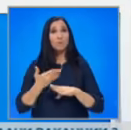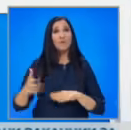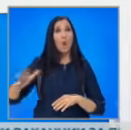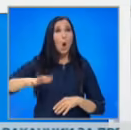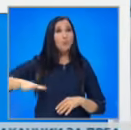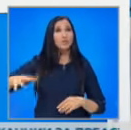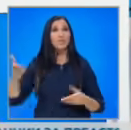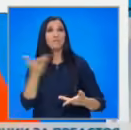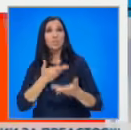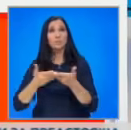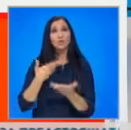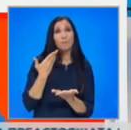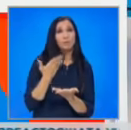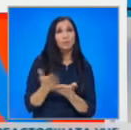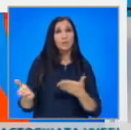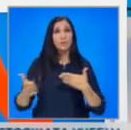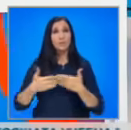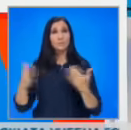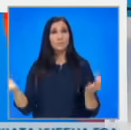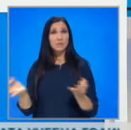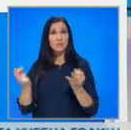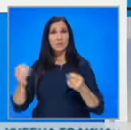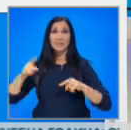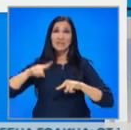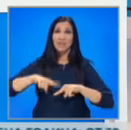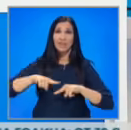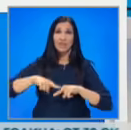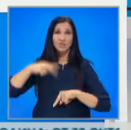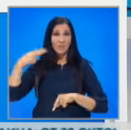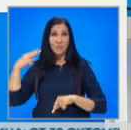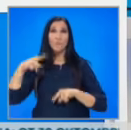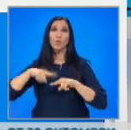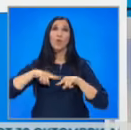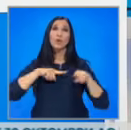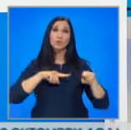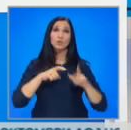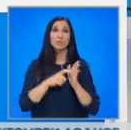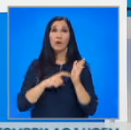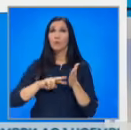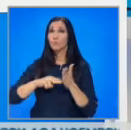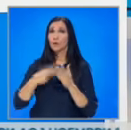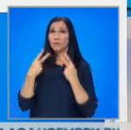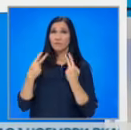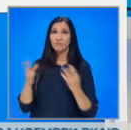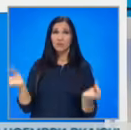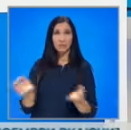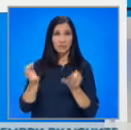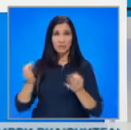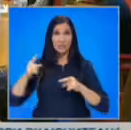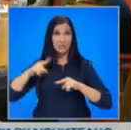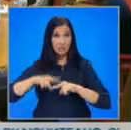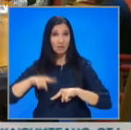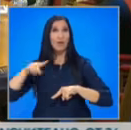обществено обсъждане на предложението за закриване на специализираните съдилища и прокуратури. Законопроектът предвижда специализираните съд